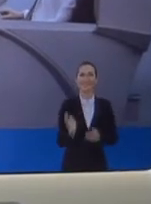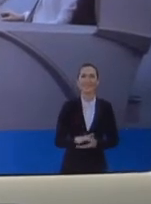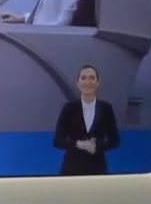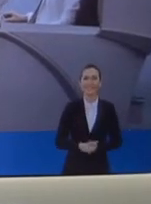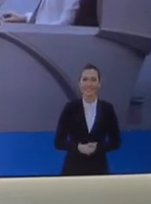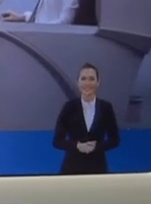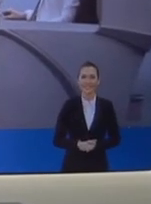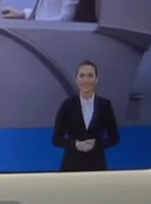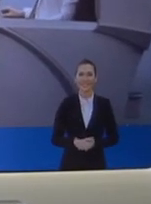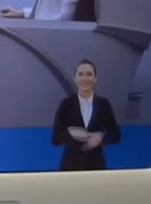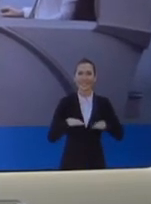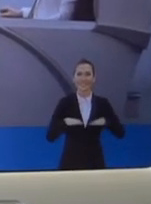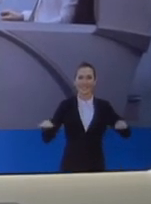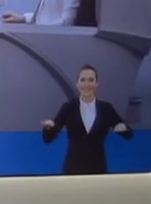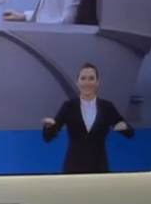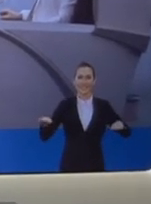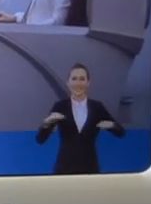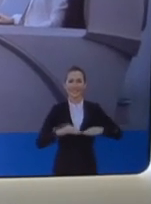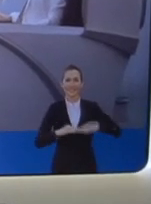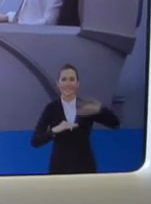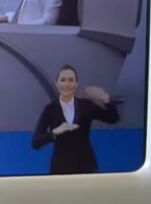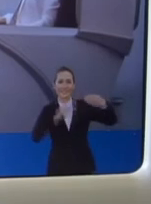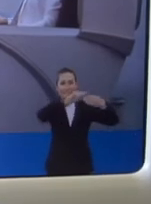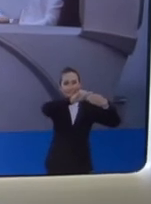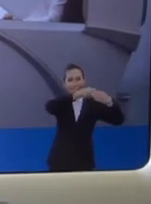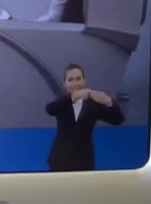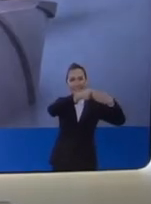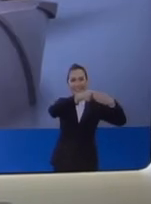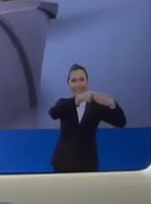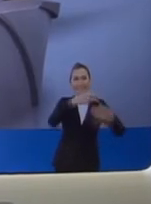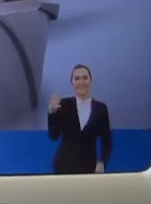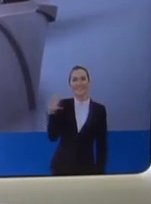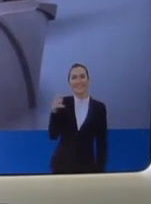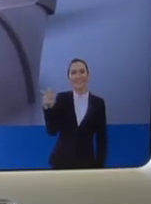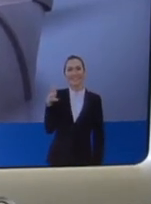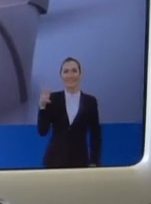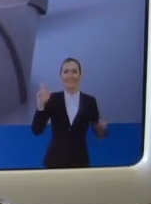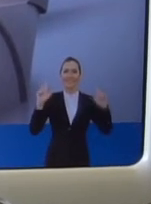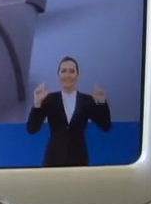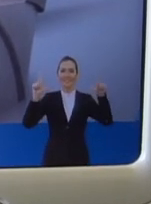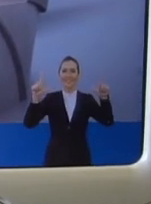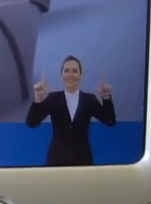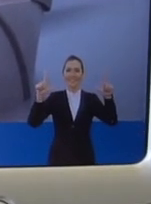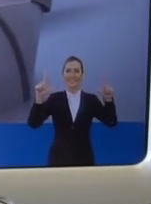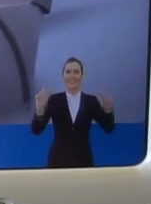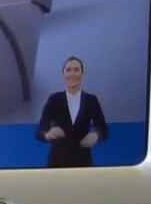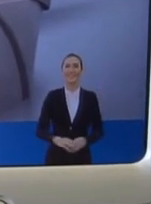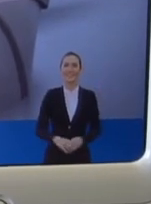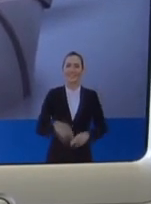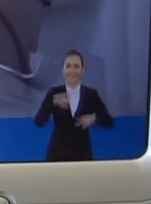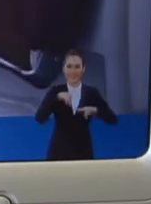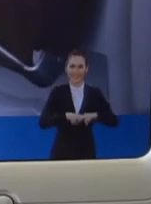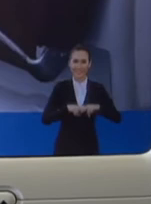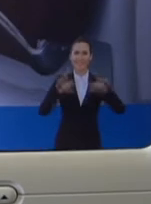upright. Lipat meja, kembalikan layar video dan sandaran kaki ke tempat semula. Your personal video screen, tray table,